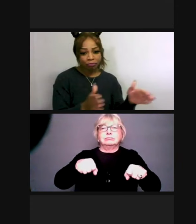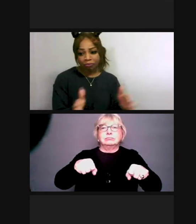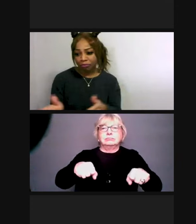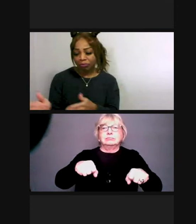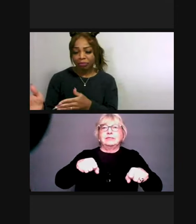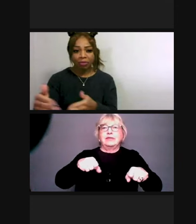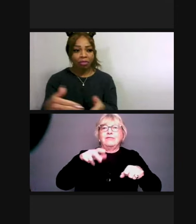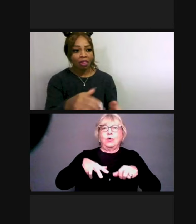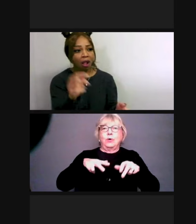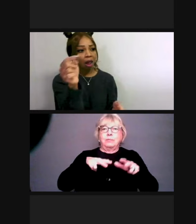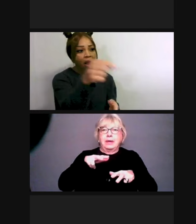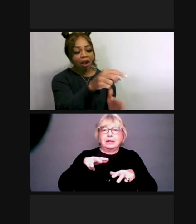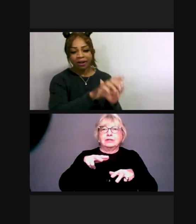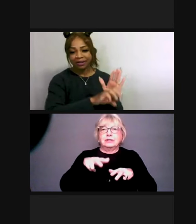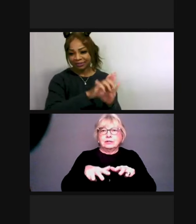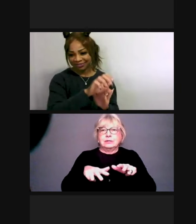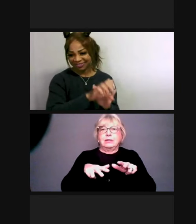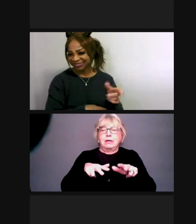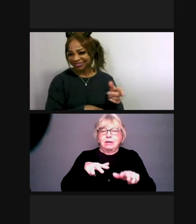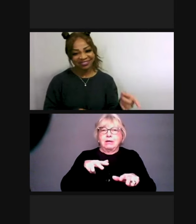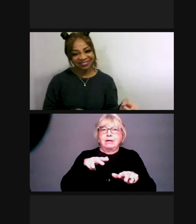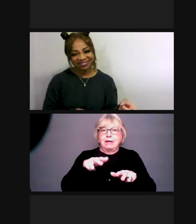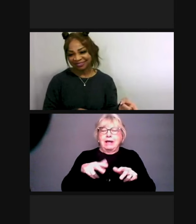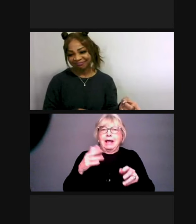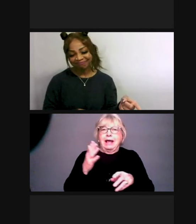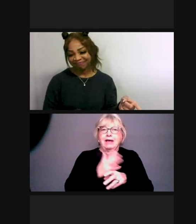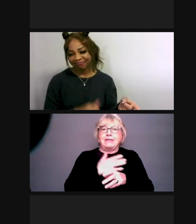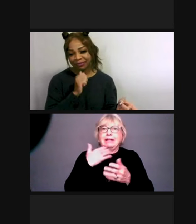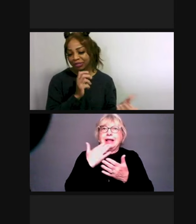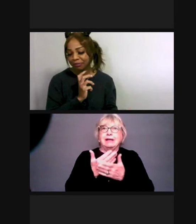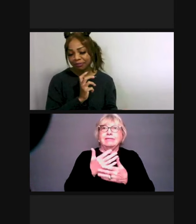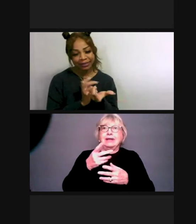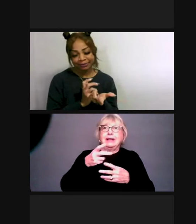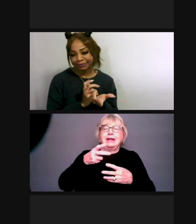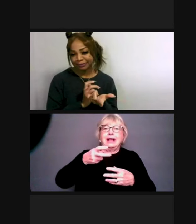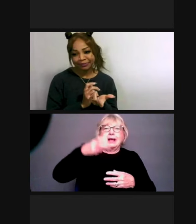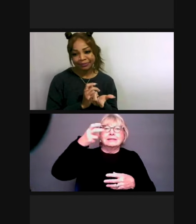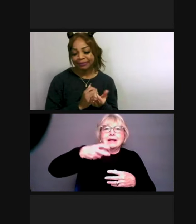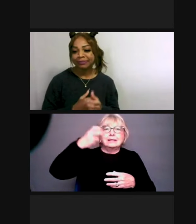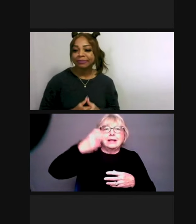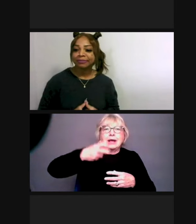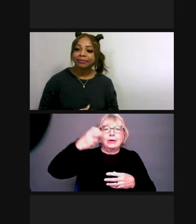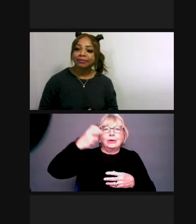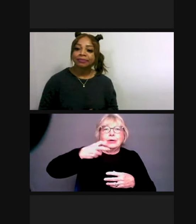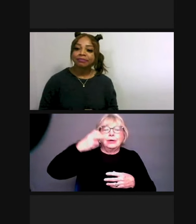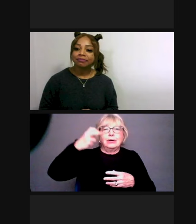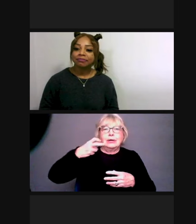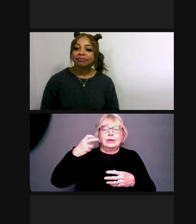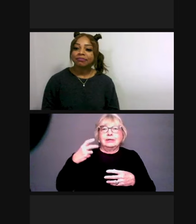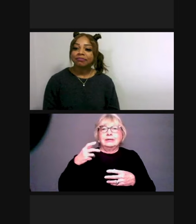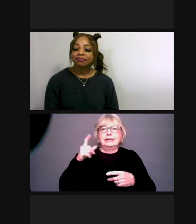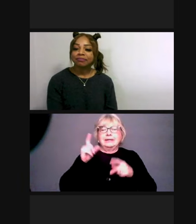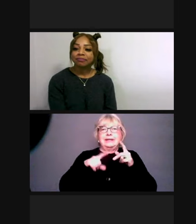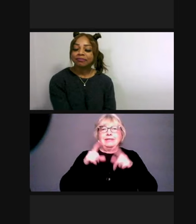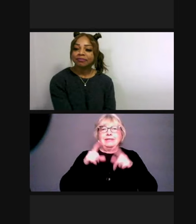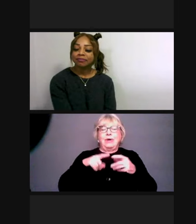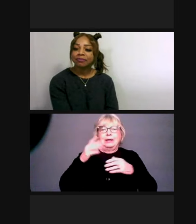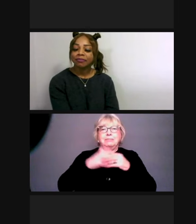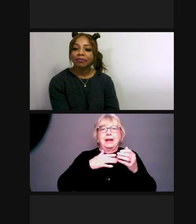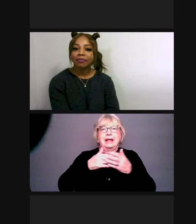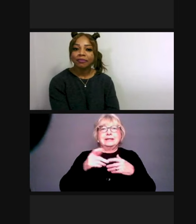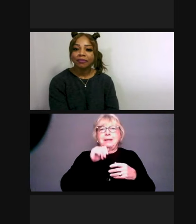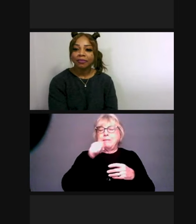marcher longuement avant de me rendre à un ascenseur, et parfois, ces espaces-là ne sont pas tout à fait